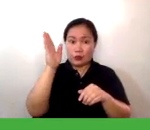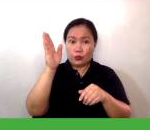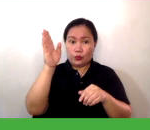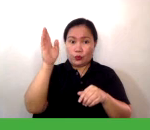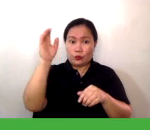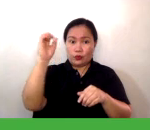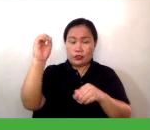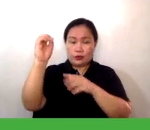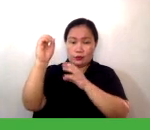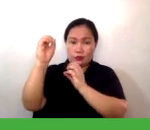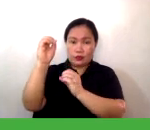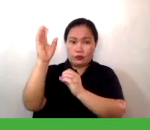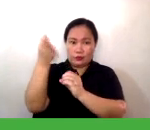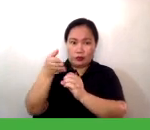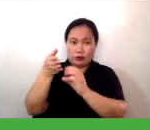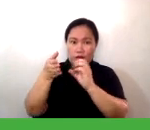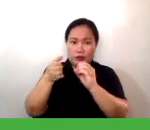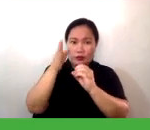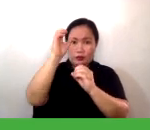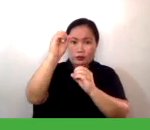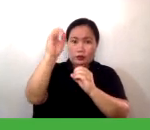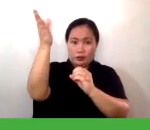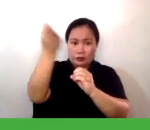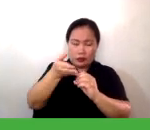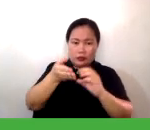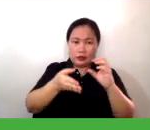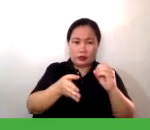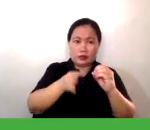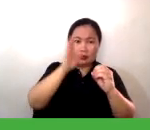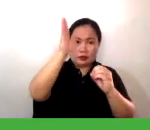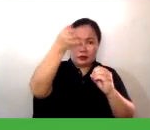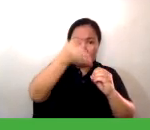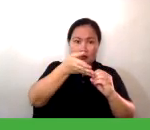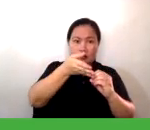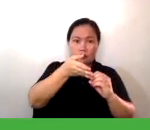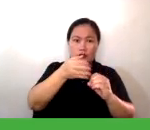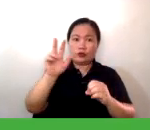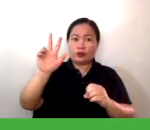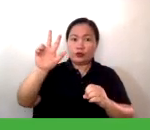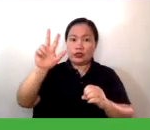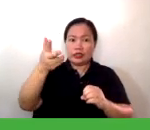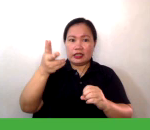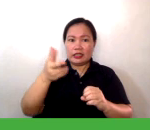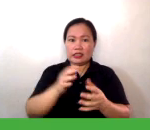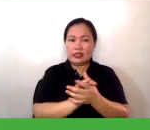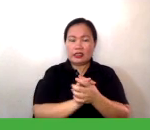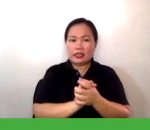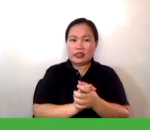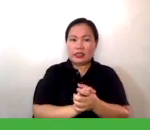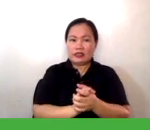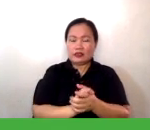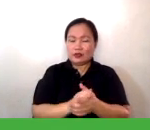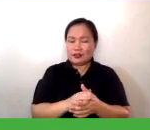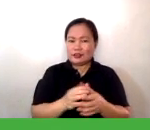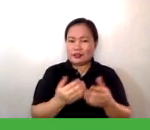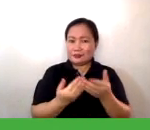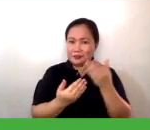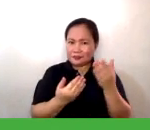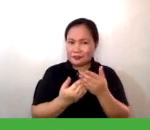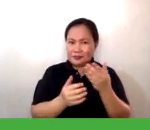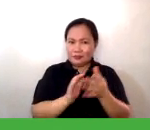sa bawat 1,000 daw, meron kang 1 liter. So, divide natin siya sa 1,000 para malaman natin kung